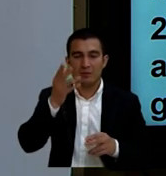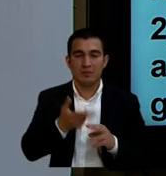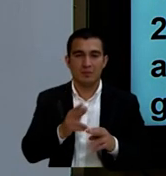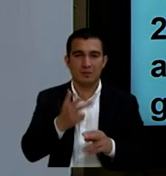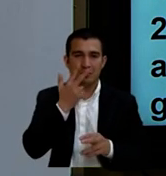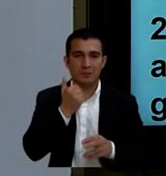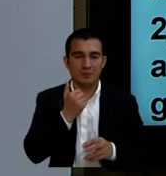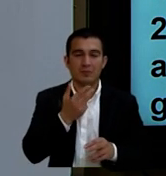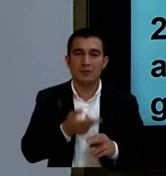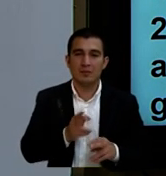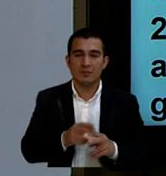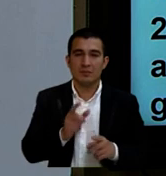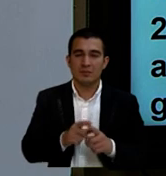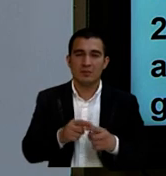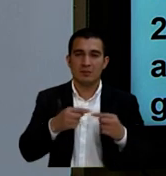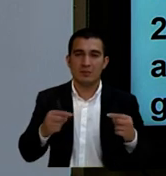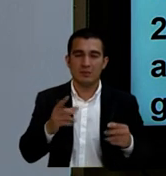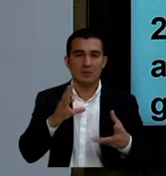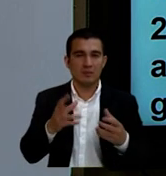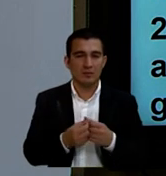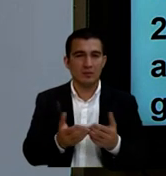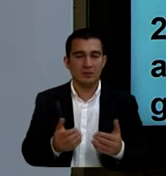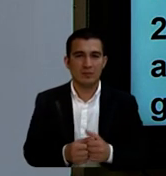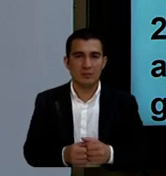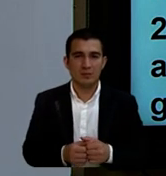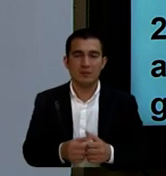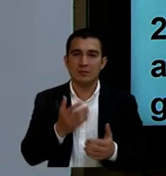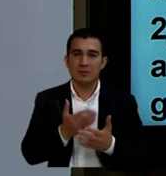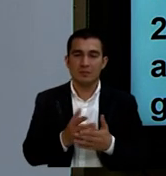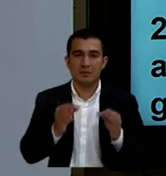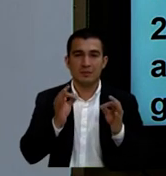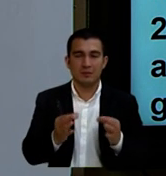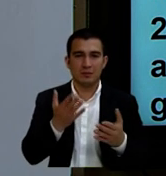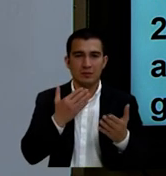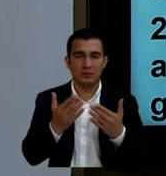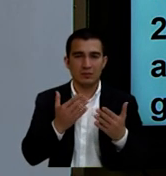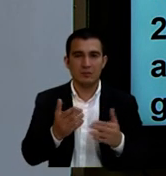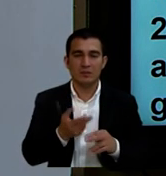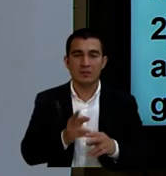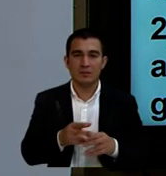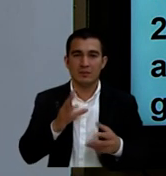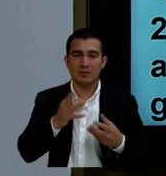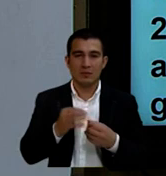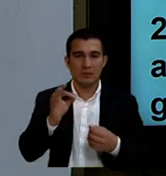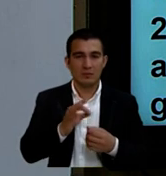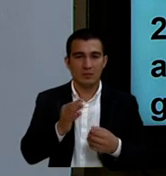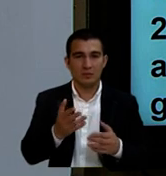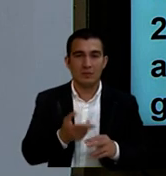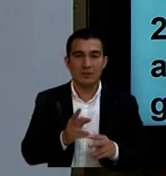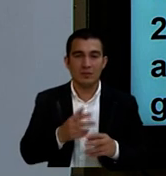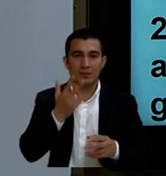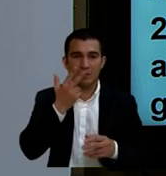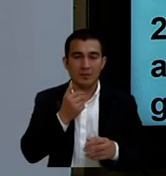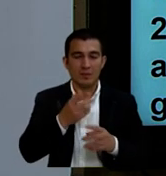ko'nikma va malakalarning jami hisoblanadi. Demak, to'g'ri so'zlash haqidagi bilim, ko'nikma